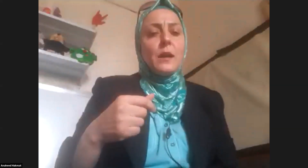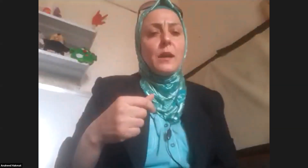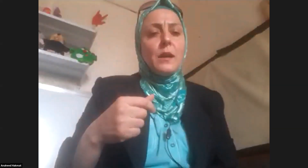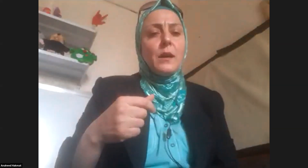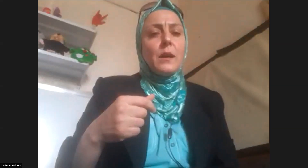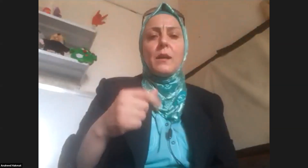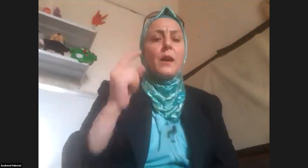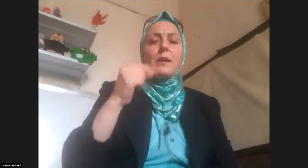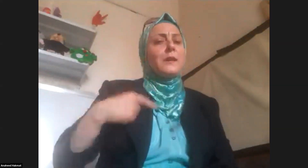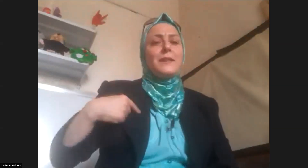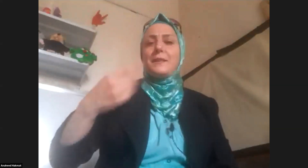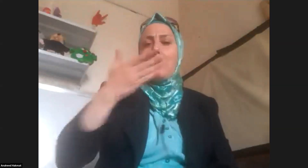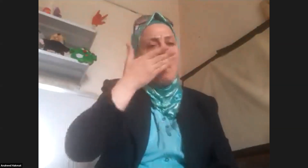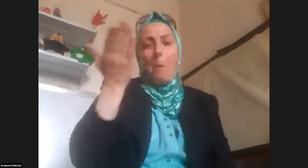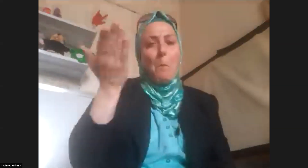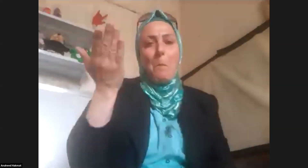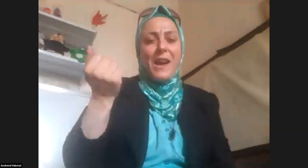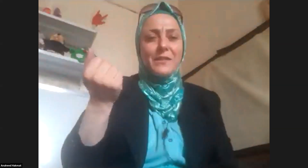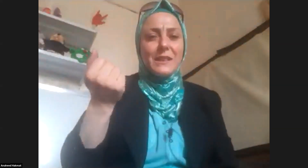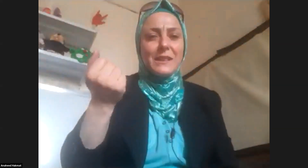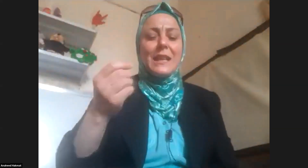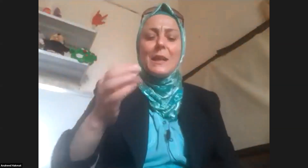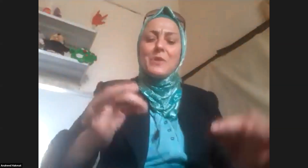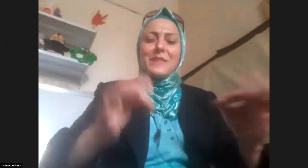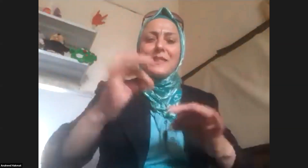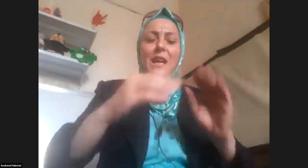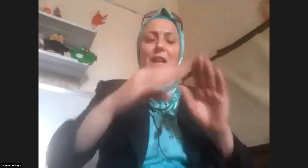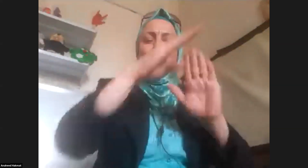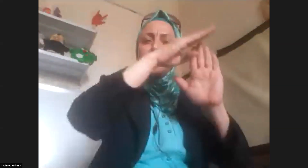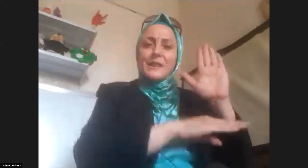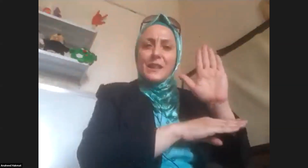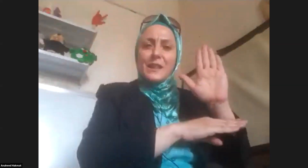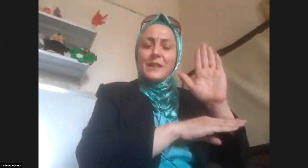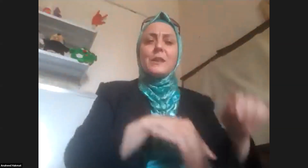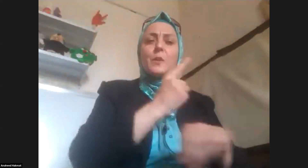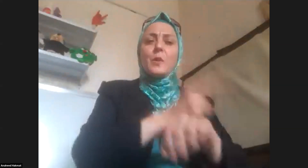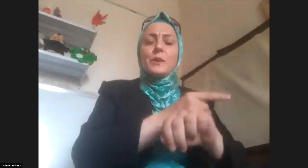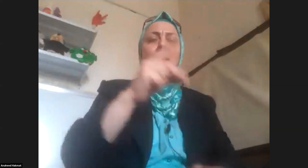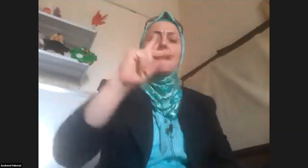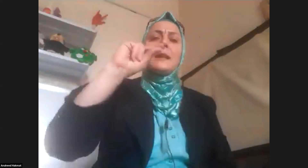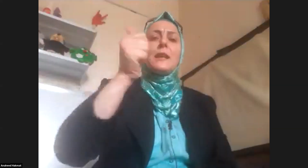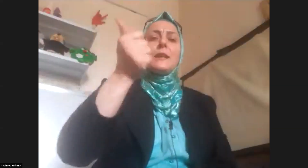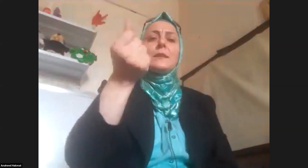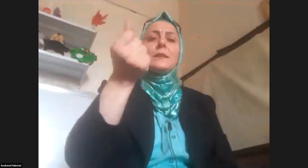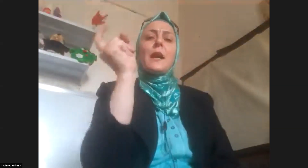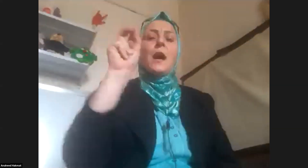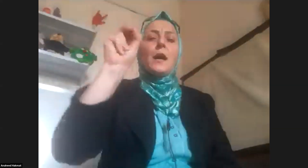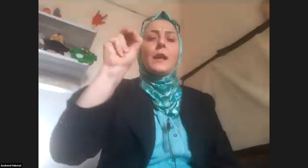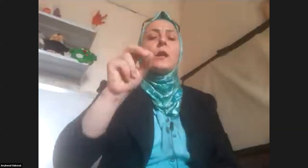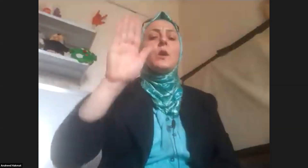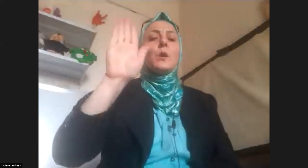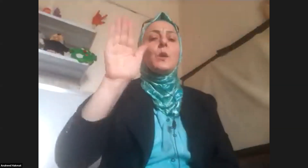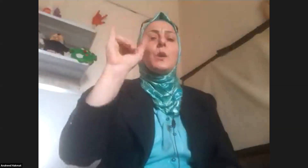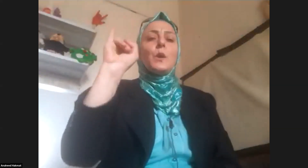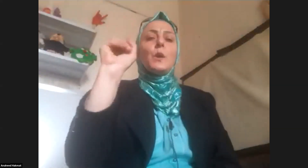على صياغة تقرير لهذه الندوة، والأستاذ طارق وسمر وأيمن، وأيضاً